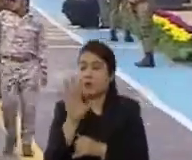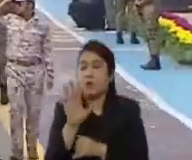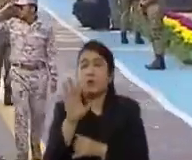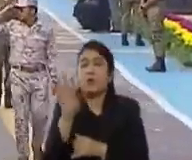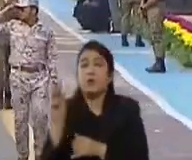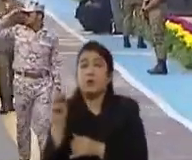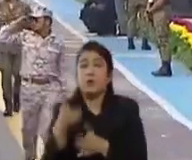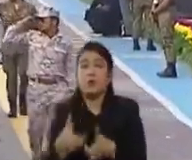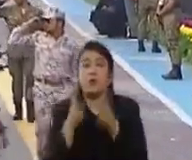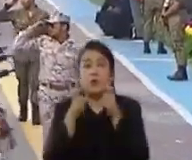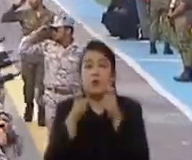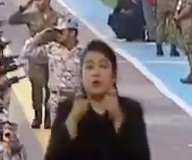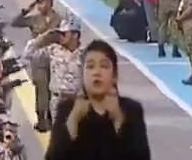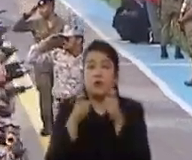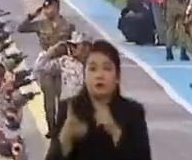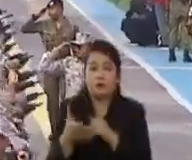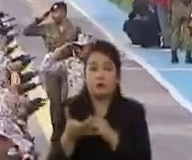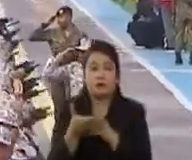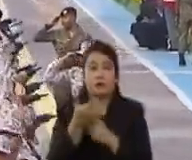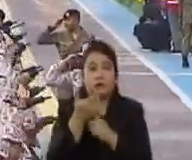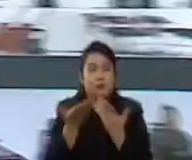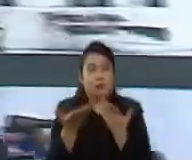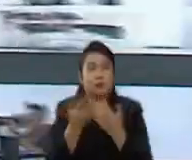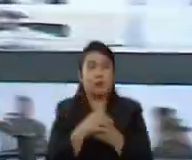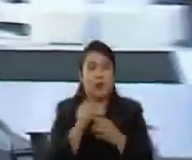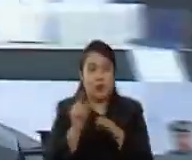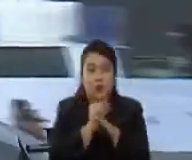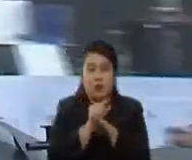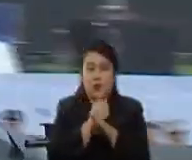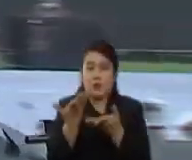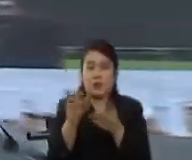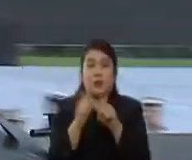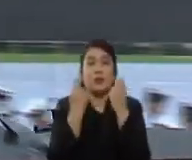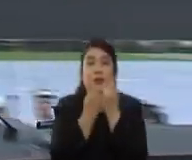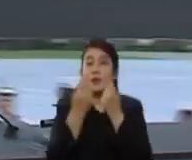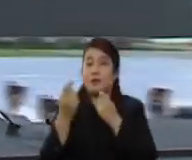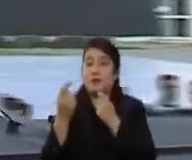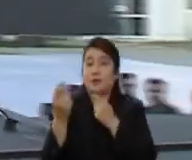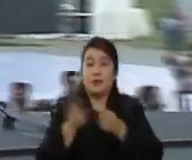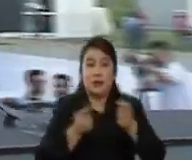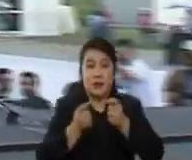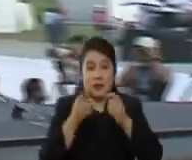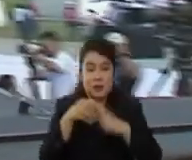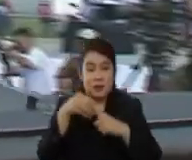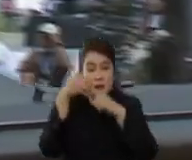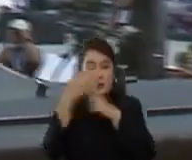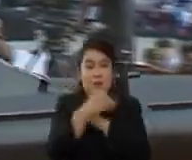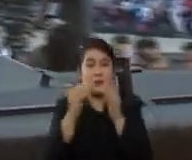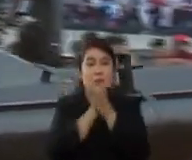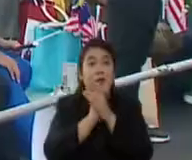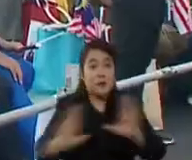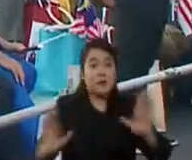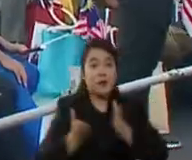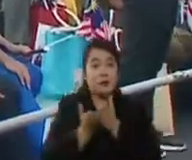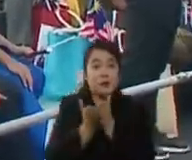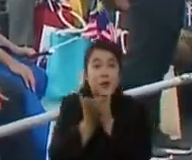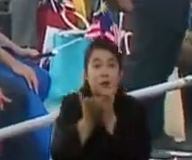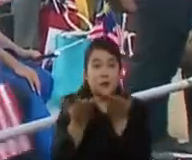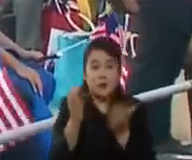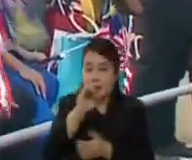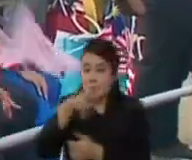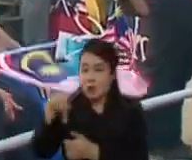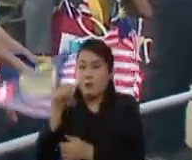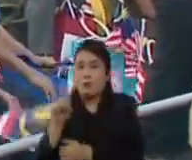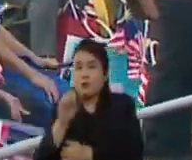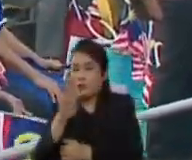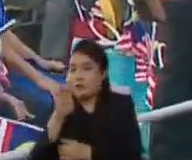dengan kelajuan mencapai 60 knot digunakan oleh pasukan tindakan khas dan penyelamat. Perolehan boat ini dilakukan semasa ops